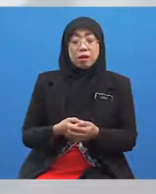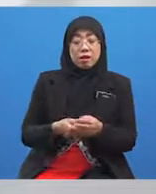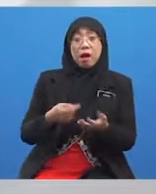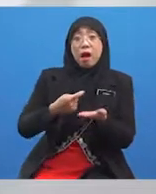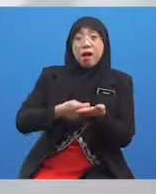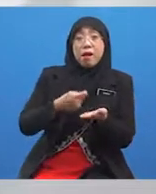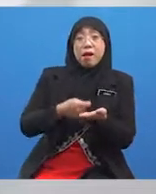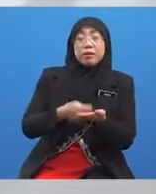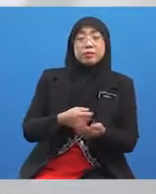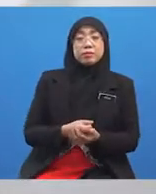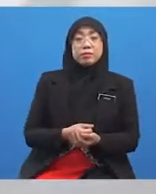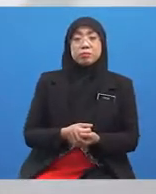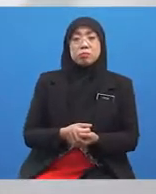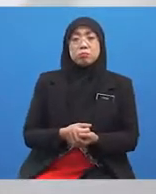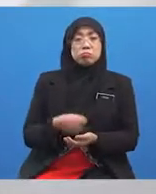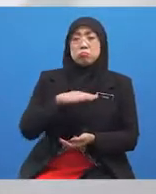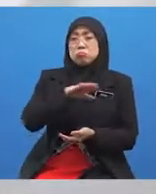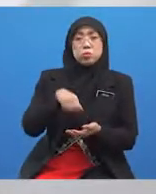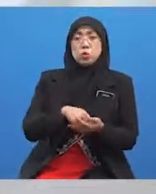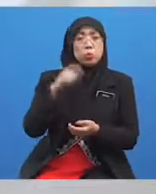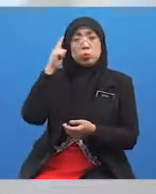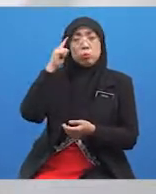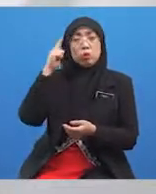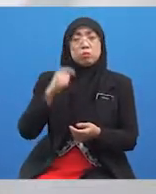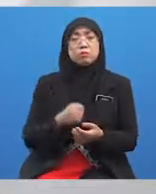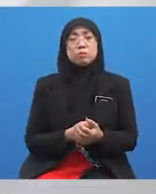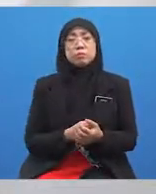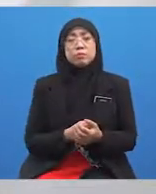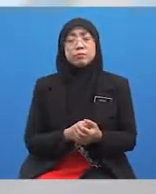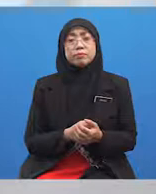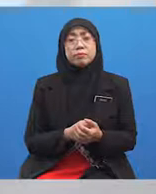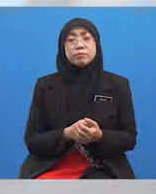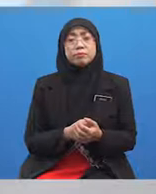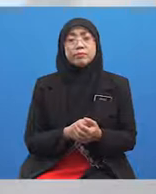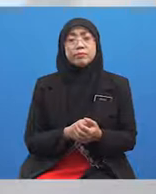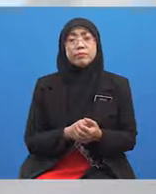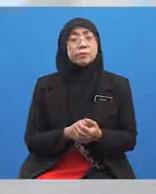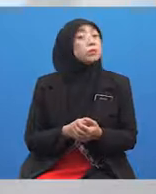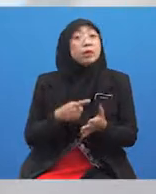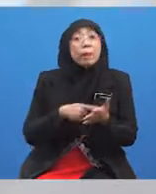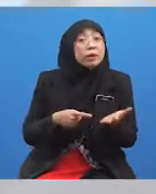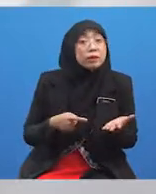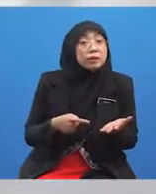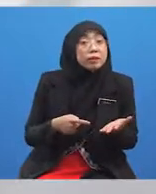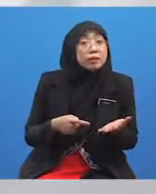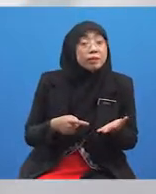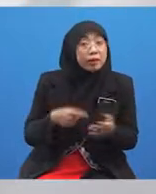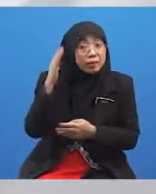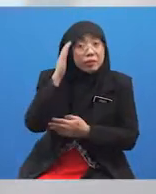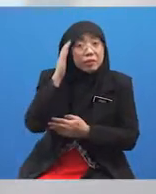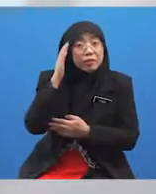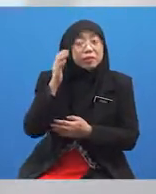peragihan, ekonomi dan politik juga sosial budaya. Selepas itu, apa yang akan berlaku pelajar?